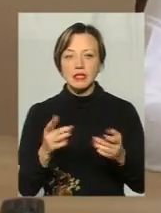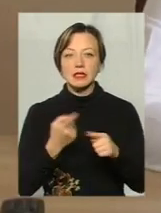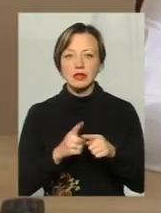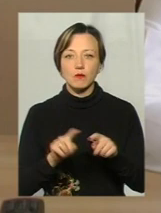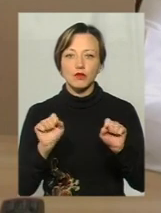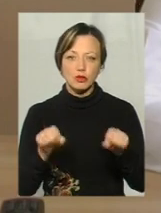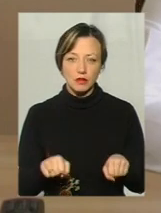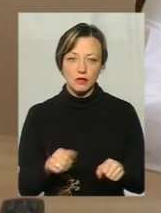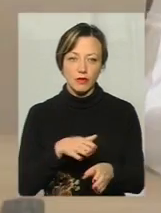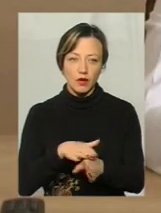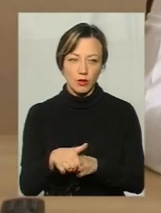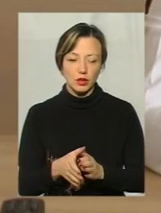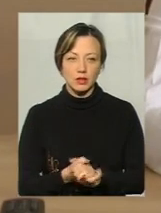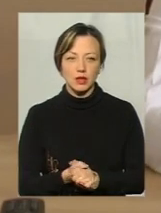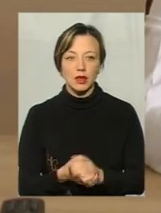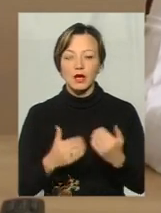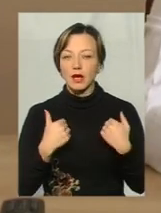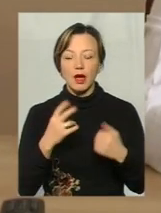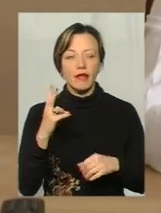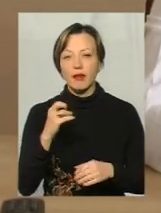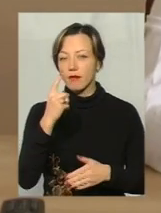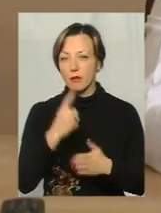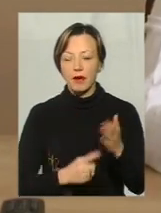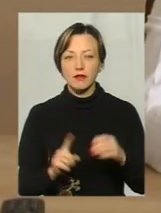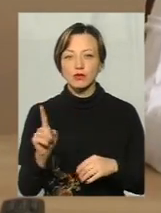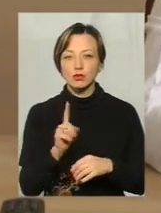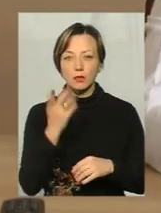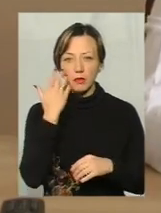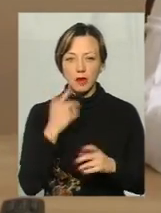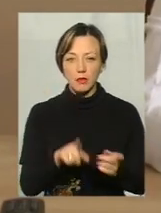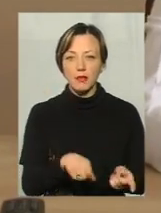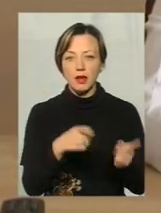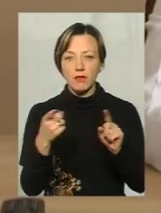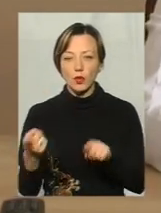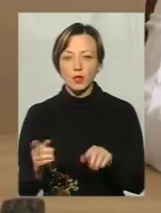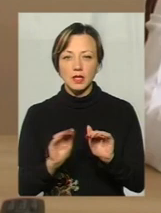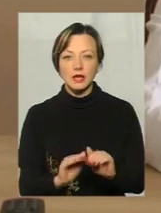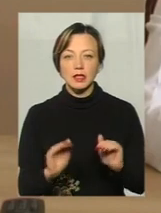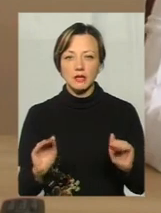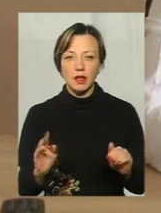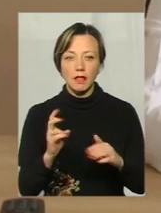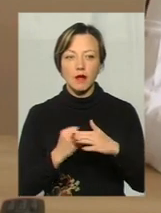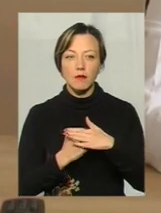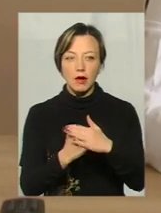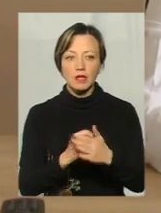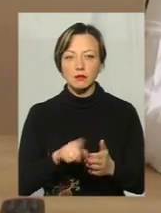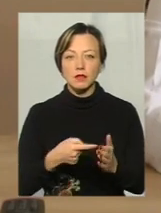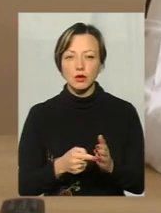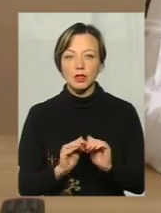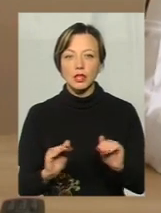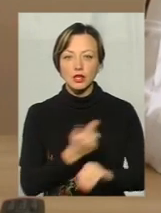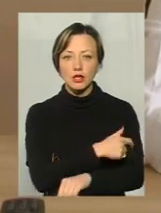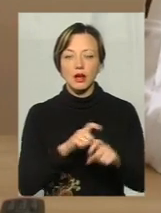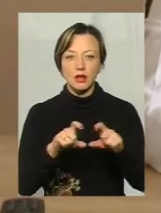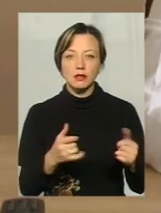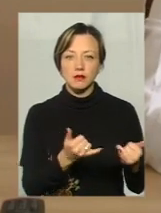можливо, настільки виконати. Я не впевнена, що при переводі дітей на базу міської дитячої лікарні вони